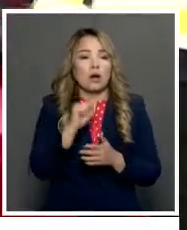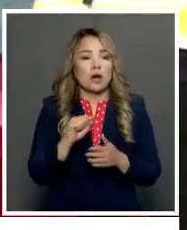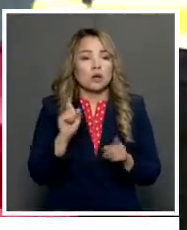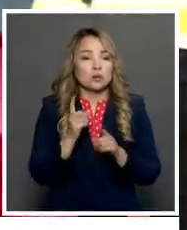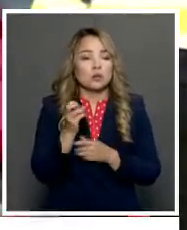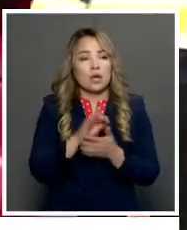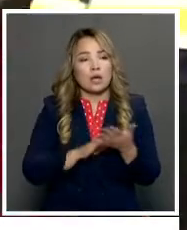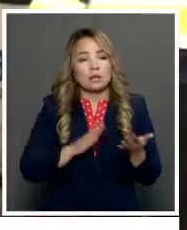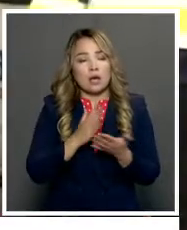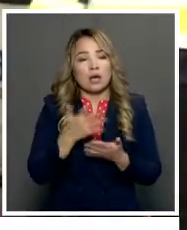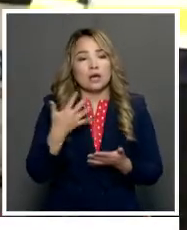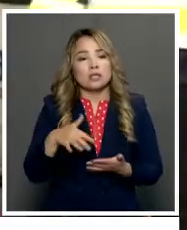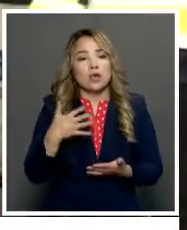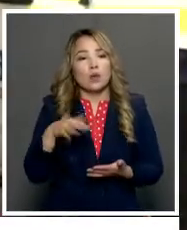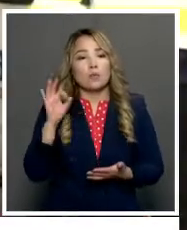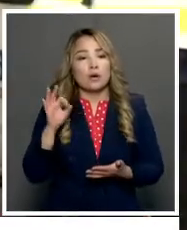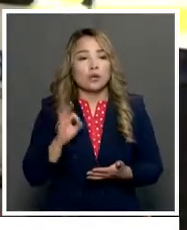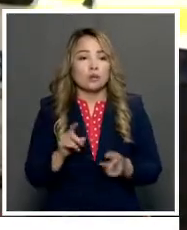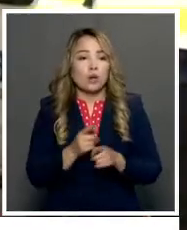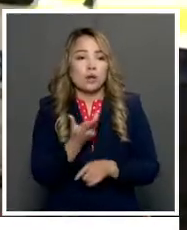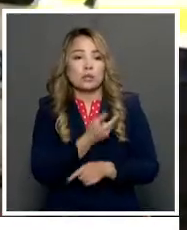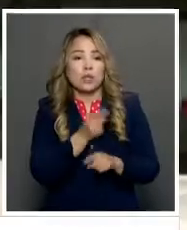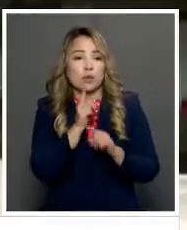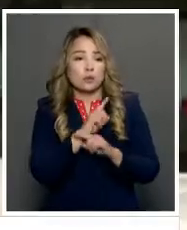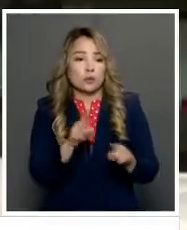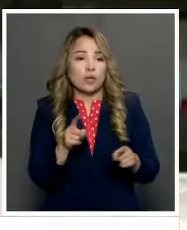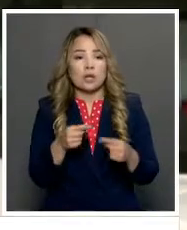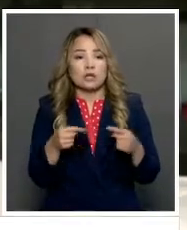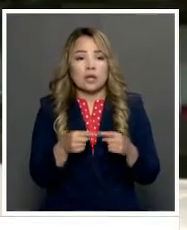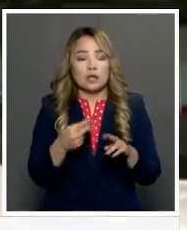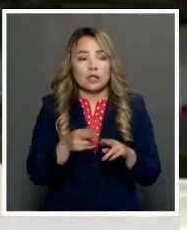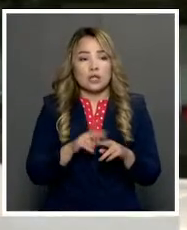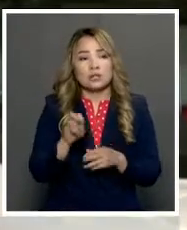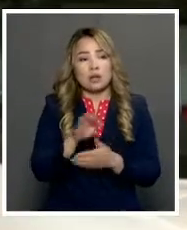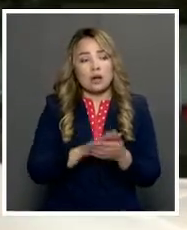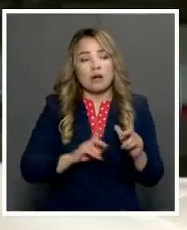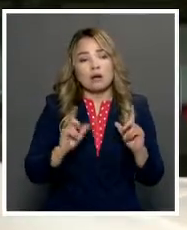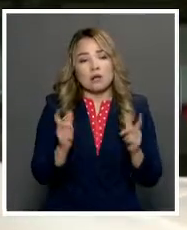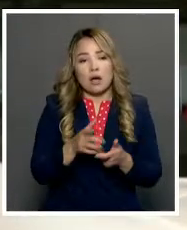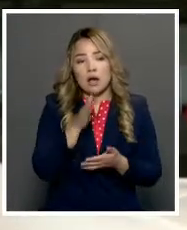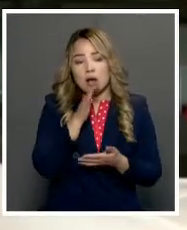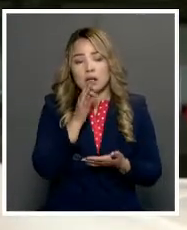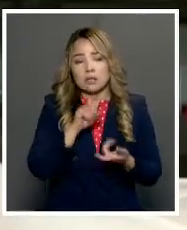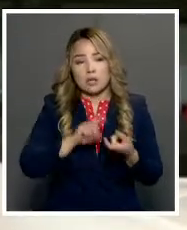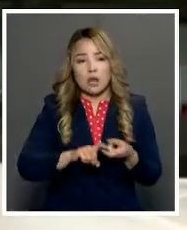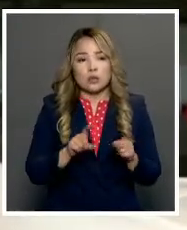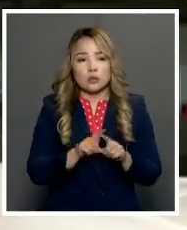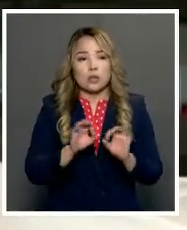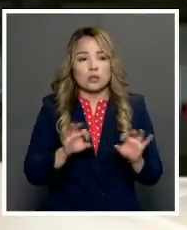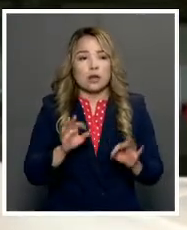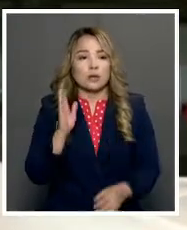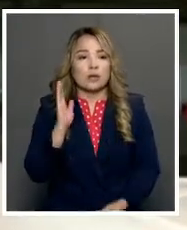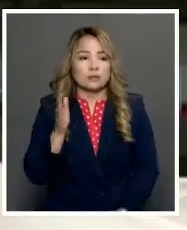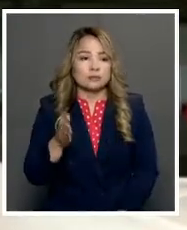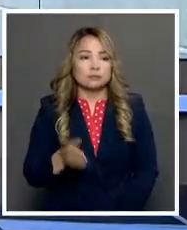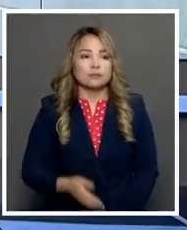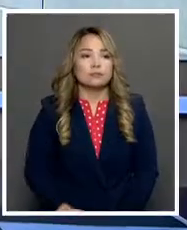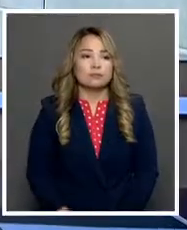тұрғындардың 50% екпе алмаса, жергілікті билік карантин уақытын әлі де созуы мүмкін. Арай Төлеген, Қазақстан ұлттық